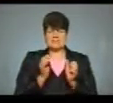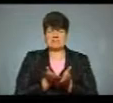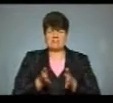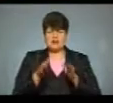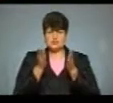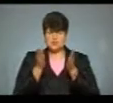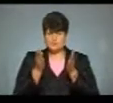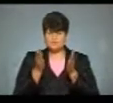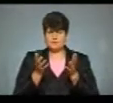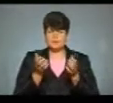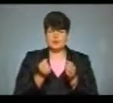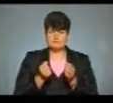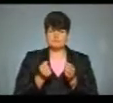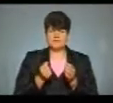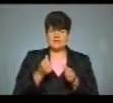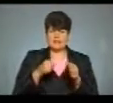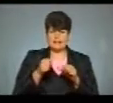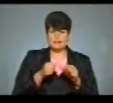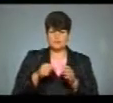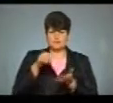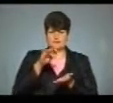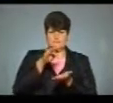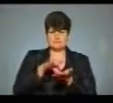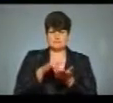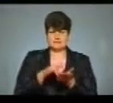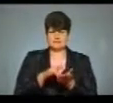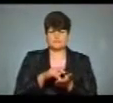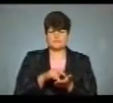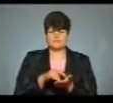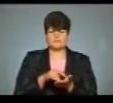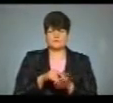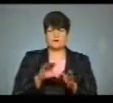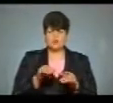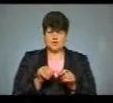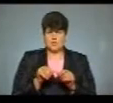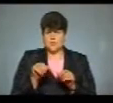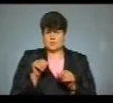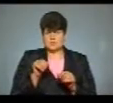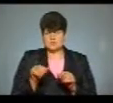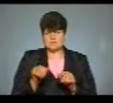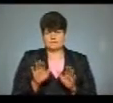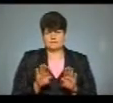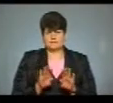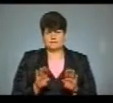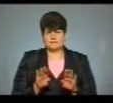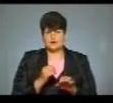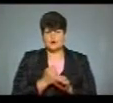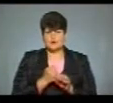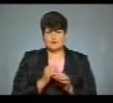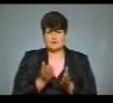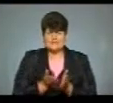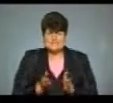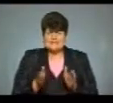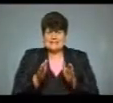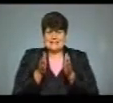глину, ставимо її на гончарне коло, центруємо її, тоді роз'єднуємо, робимо циліндр і вже